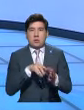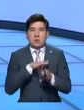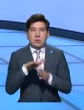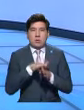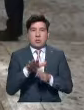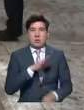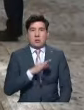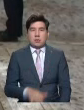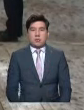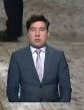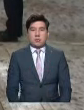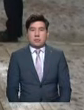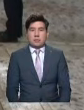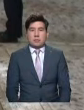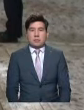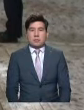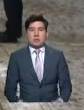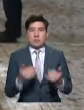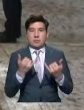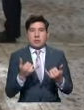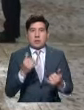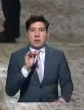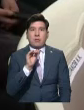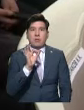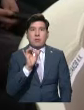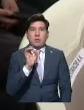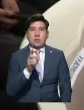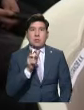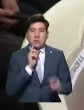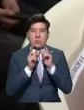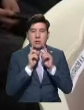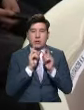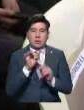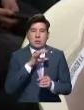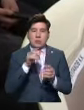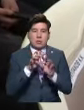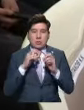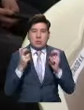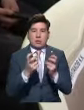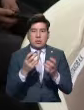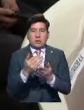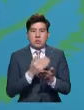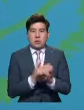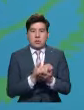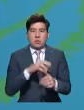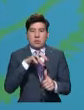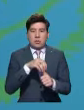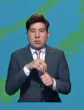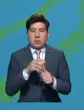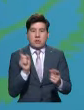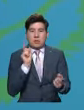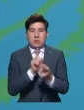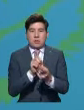болды. Бүгінгі форум барлық деңгейдегі мәслихат депутаттары мен атқарушы органдар басшыларының бетпе-бет